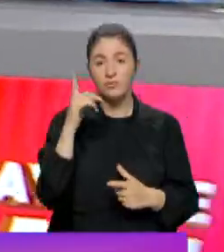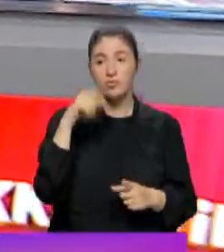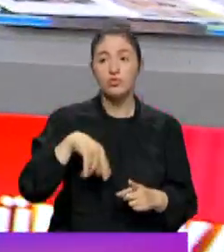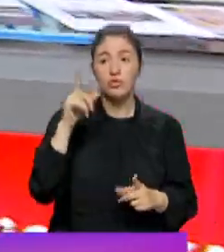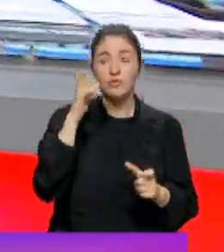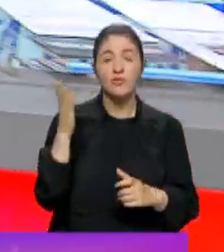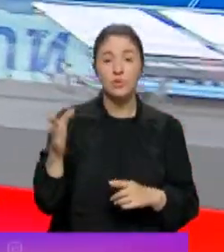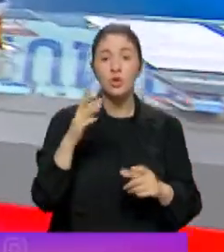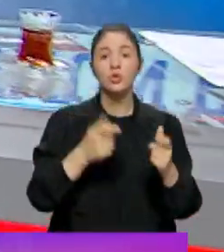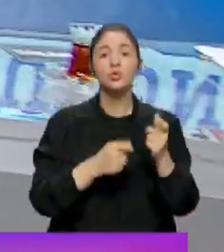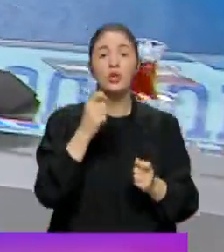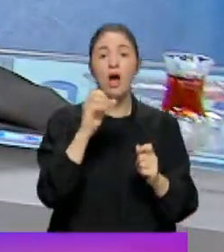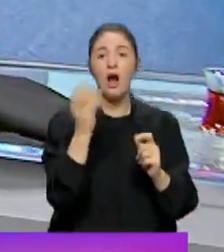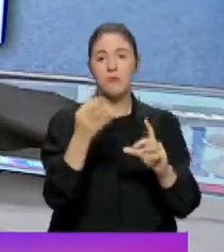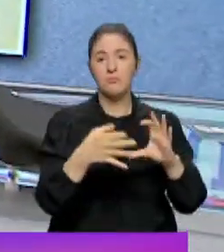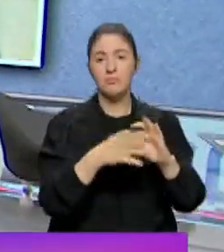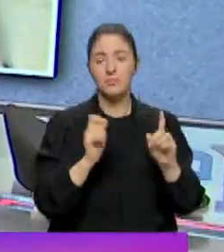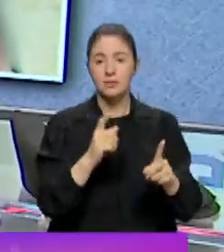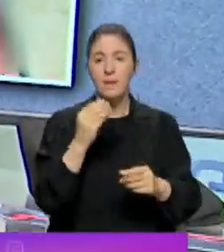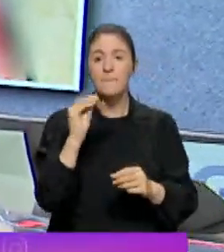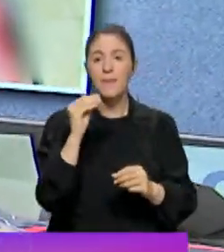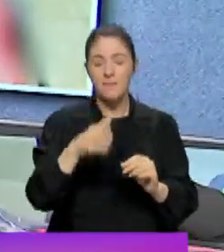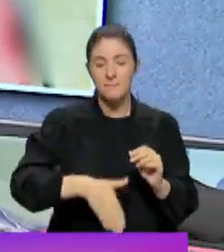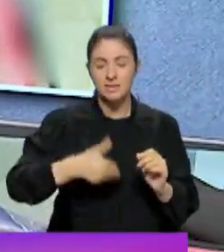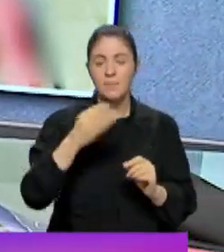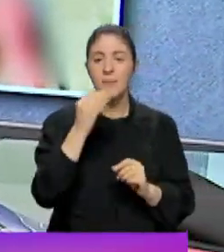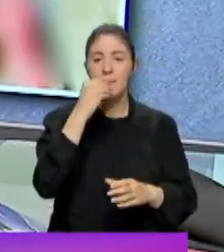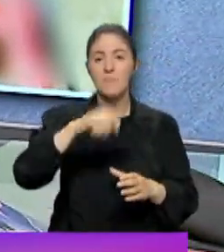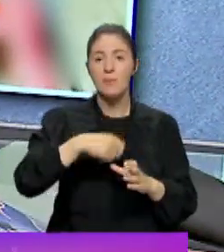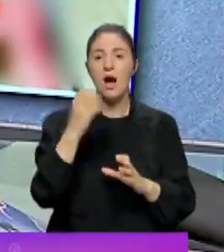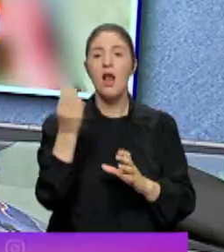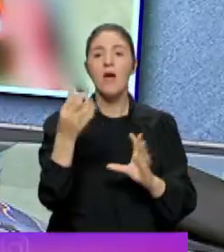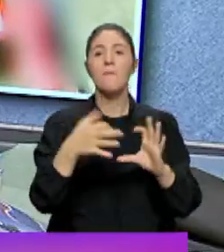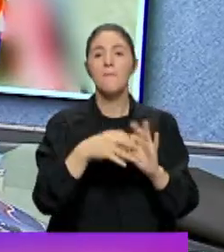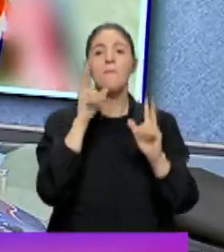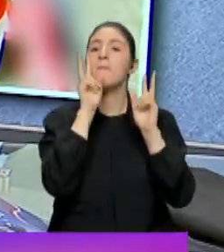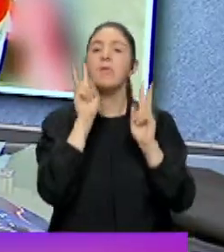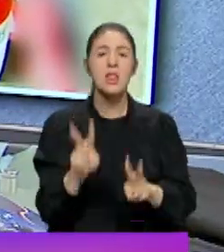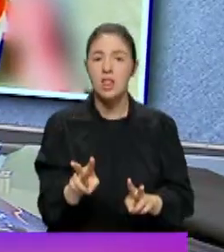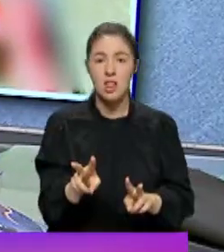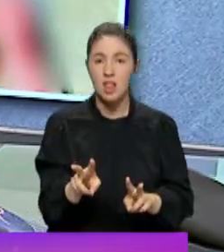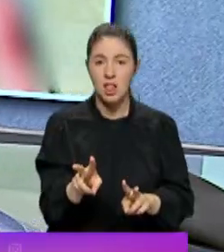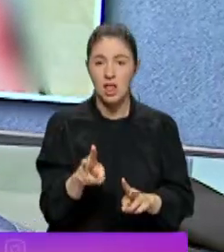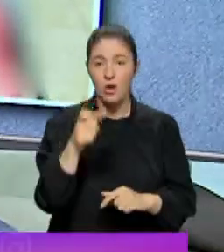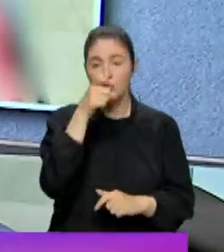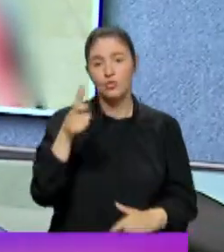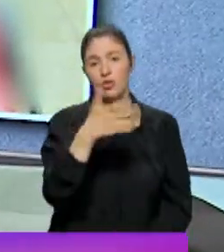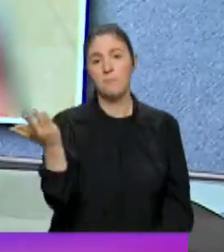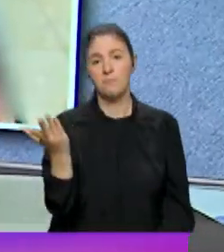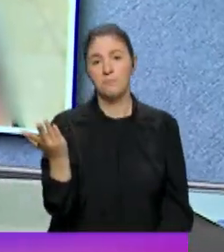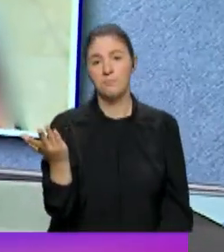budur. Sütede alarm takıldı. Bebek bezine ve bebek mamasına alarm takıldığını görmüştük. Türkiye'm.